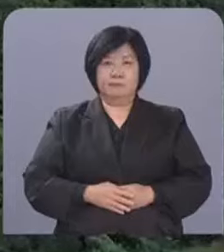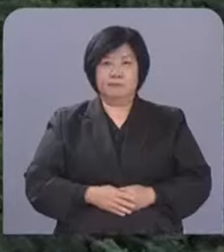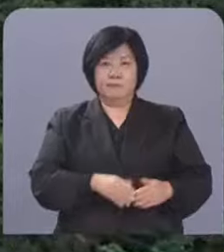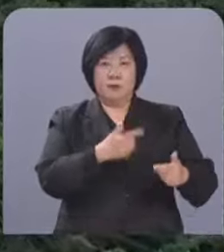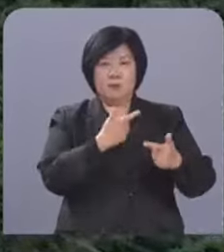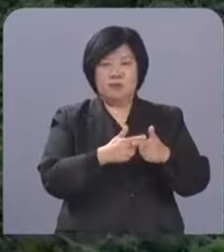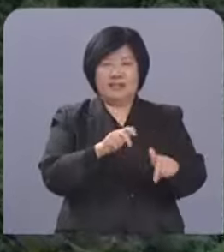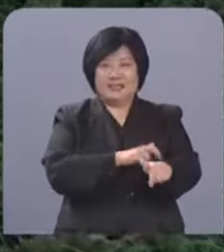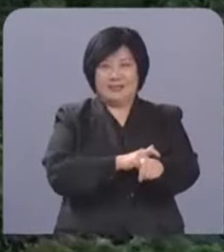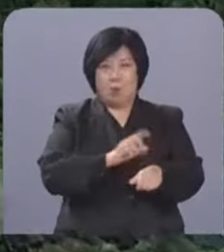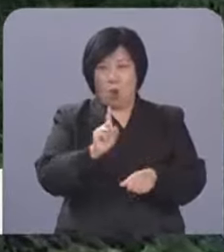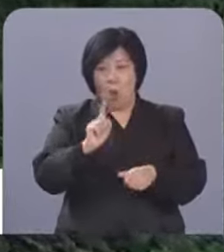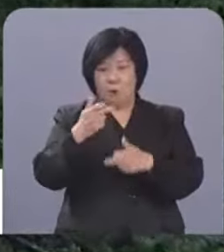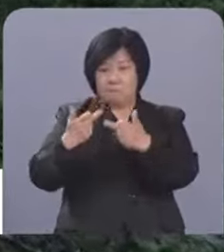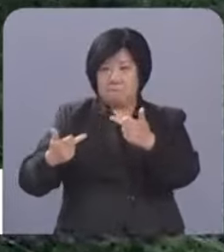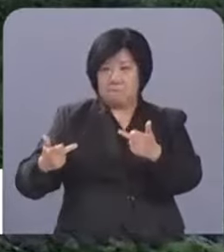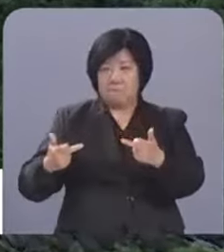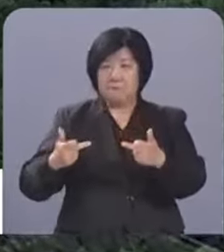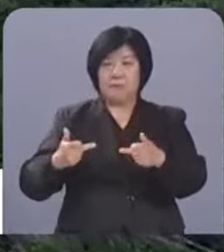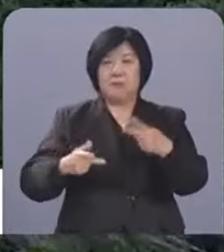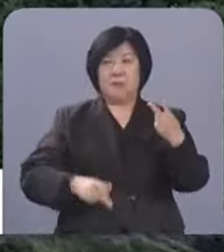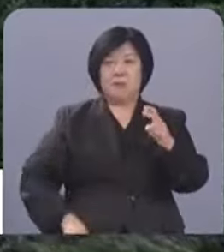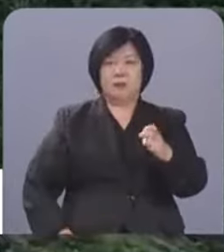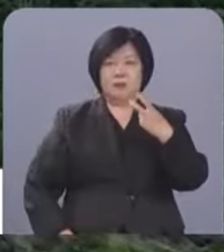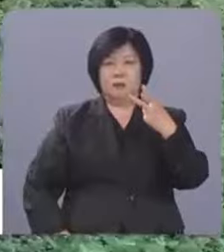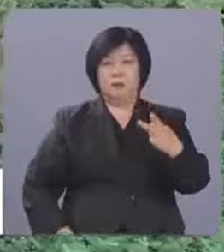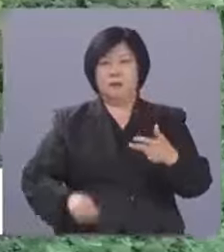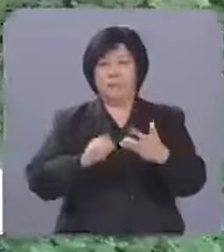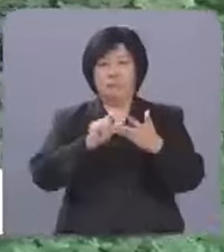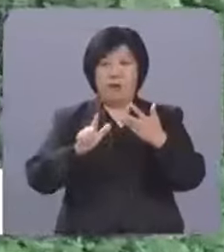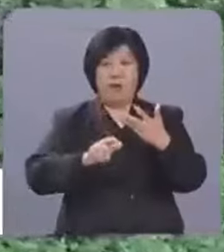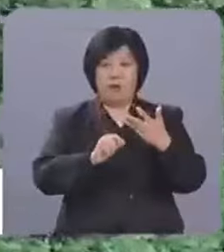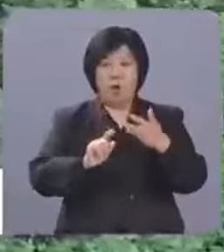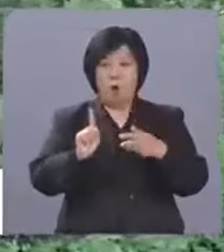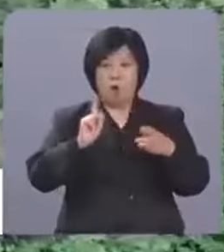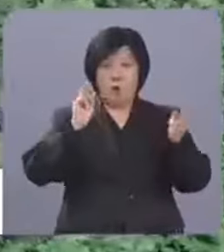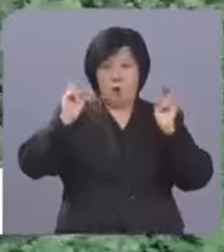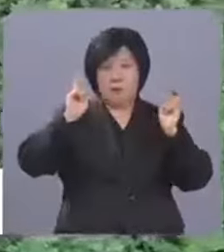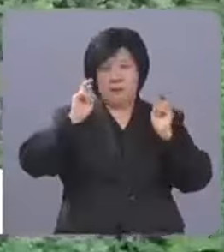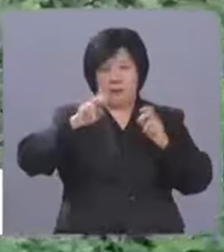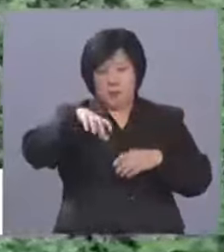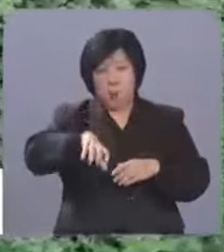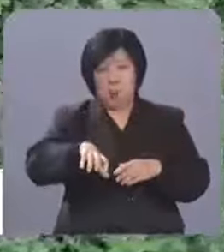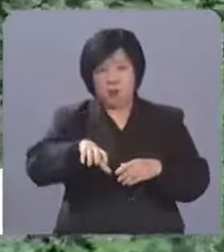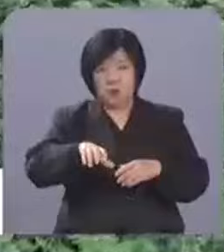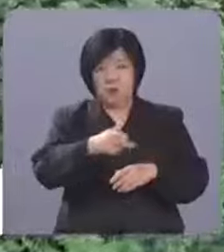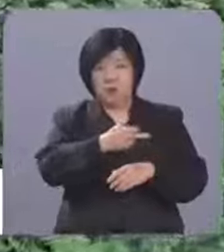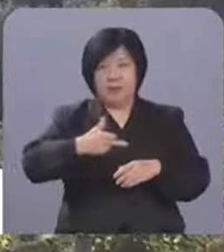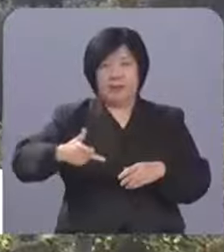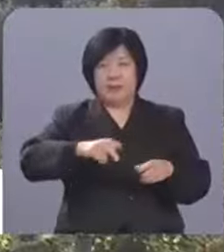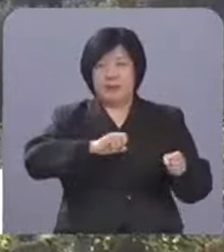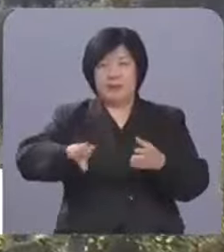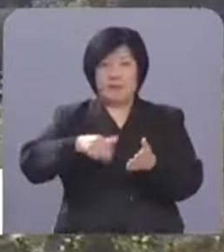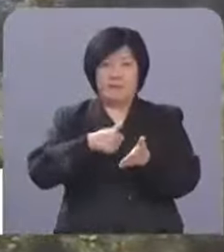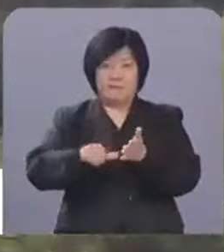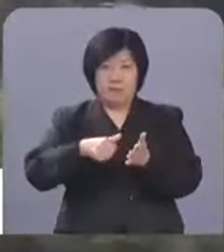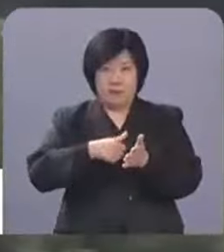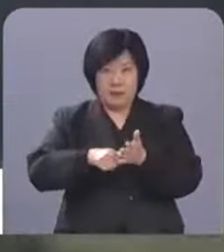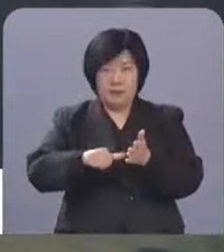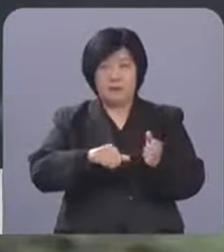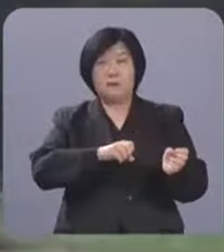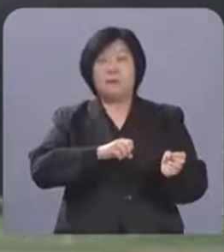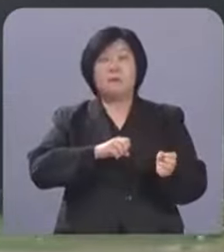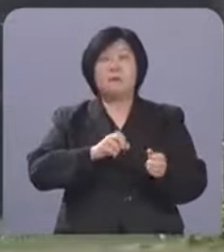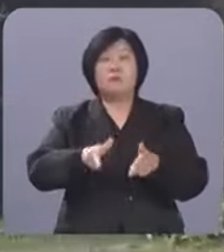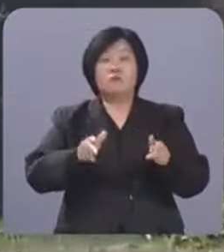부산 기장군의 한 야산. 2022년 8월, 한 업체가 이곳에 대규모 산업폐기물 매립장을 짓겠다고